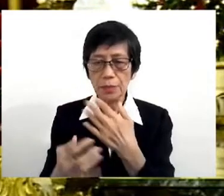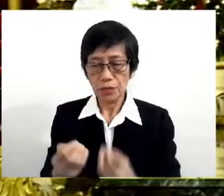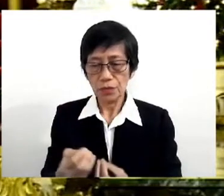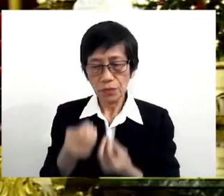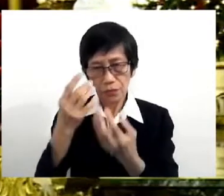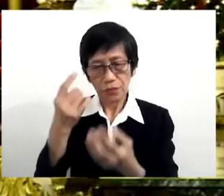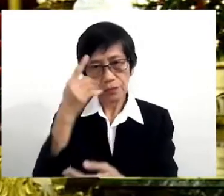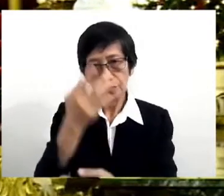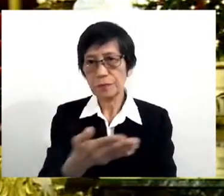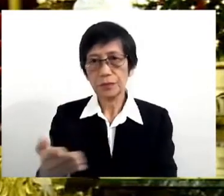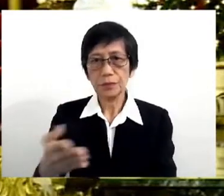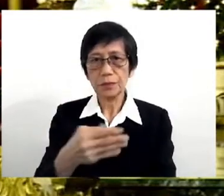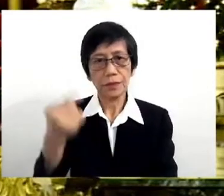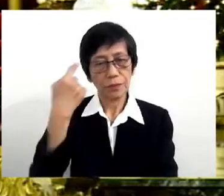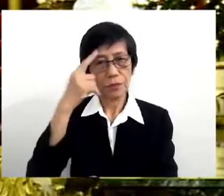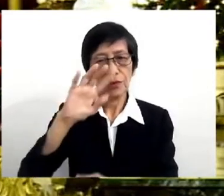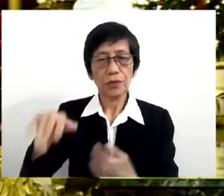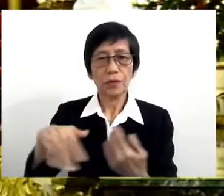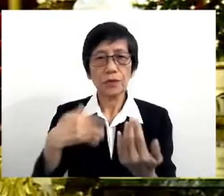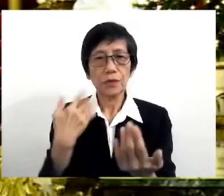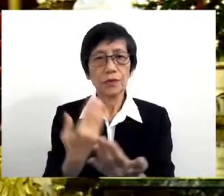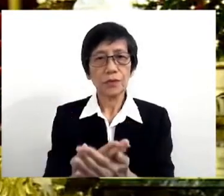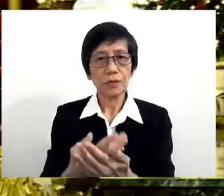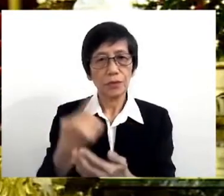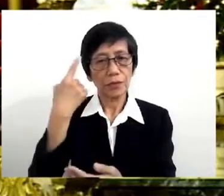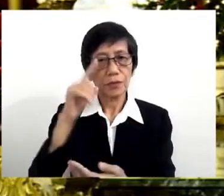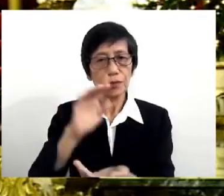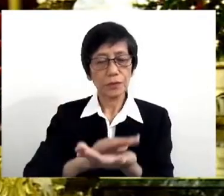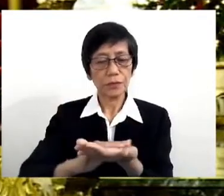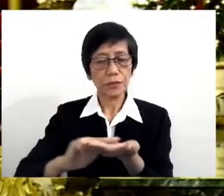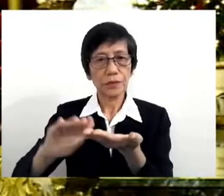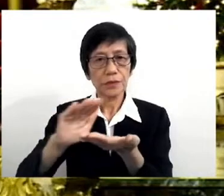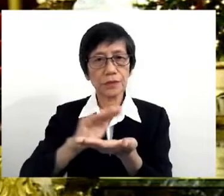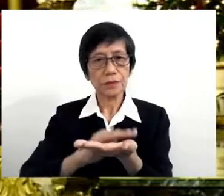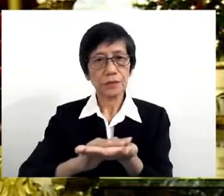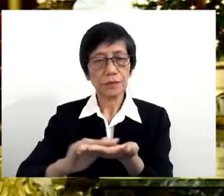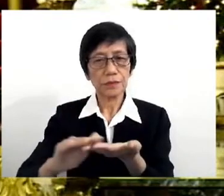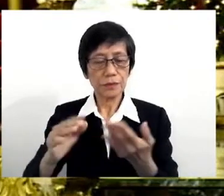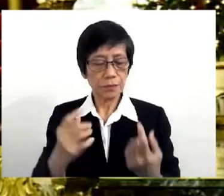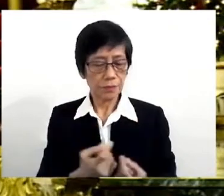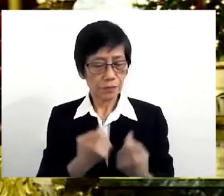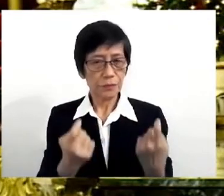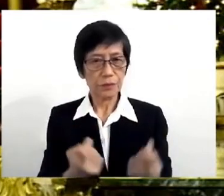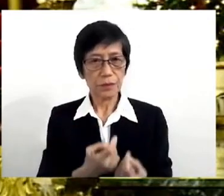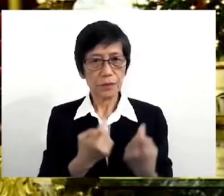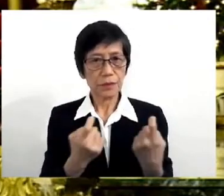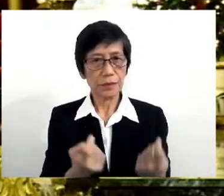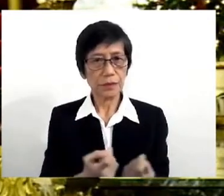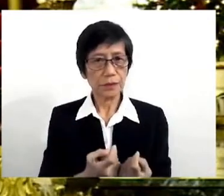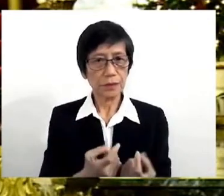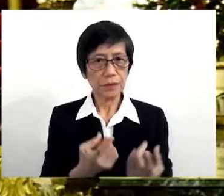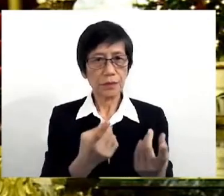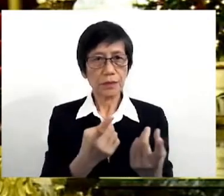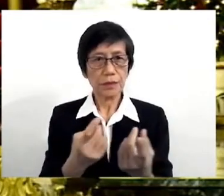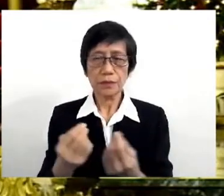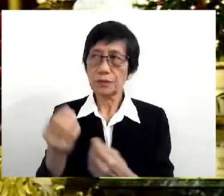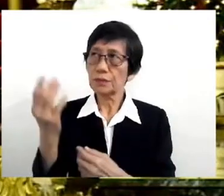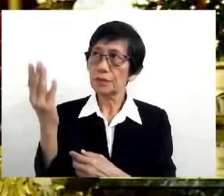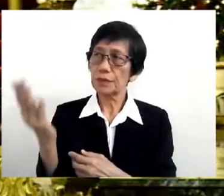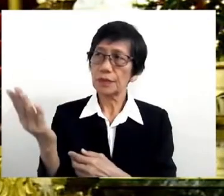sa lahat sa ikapagpapatawad ng mga kasalanan. Gawin ninyo ito